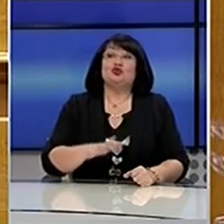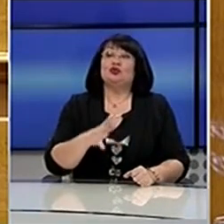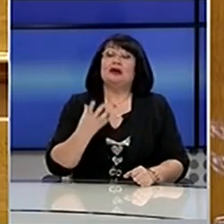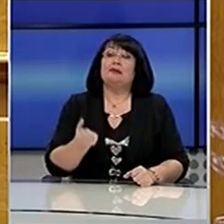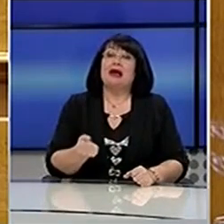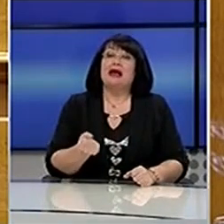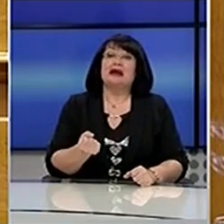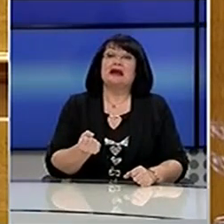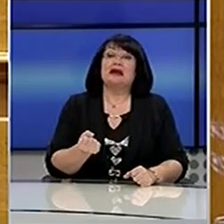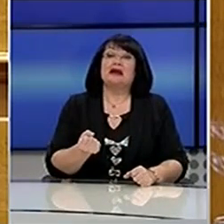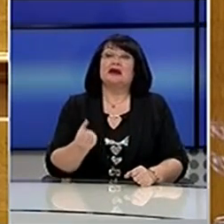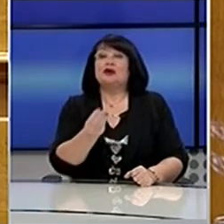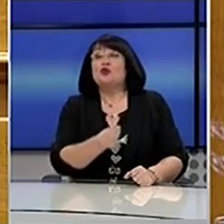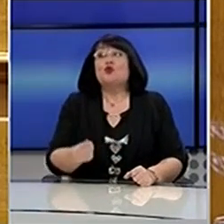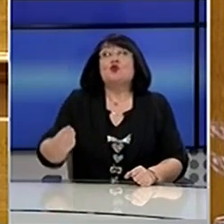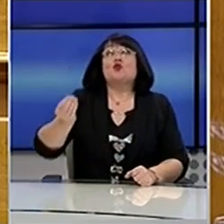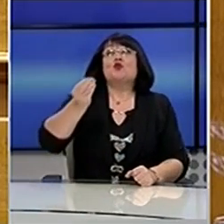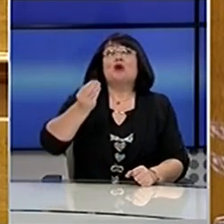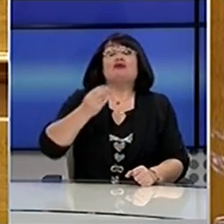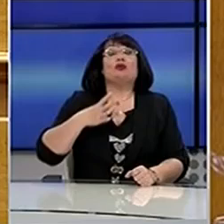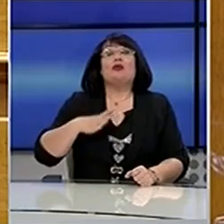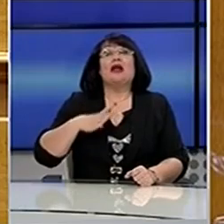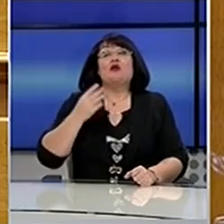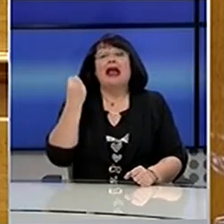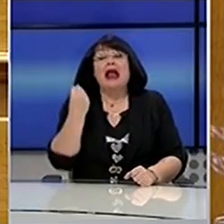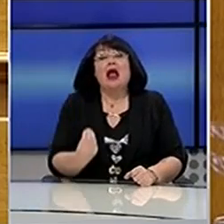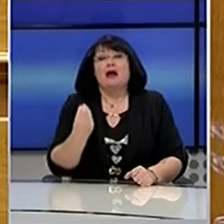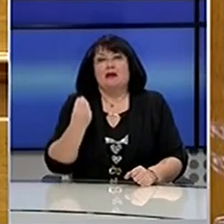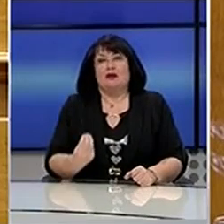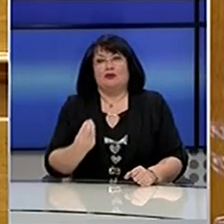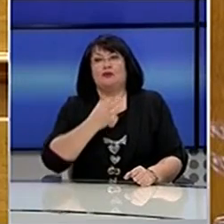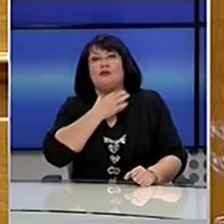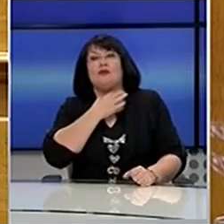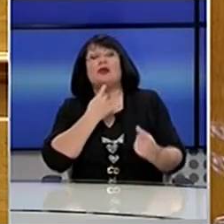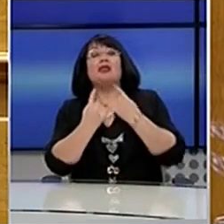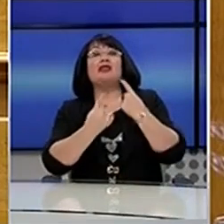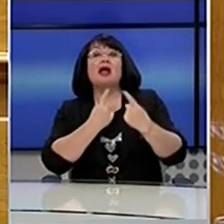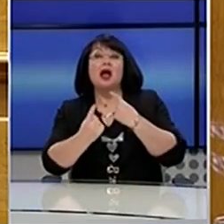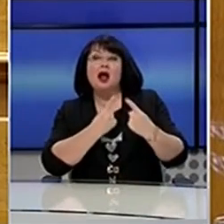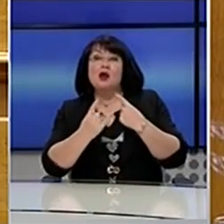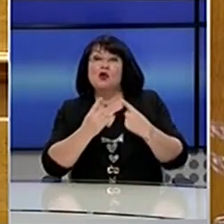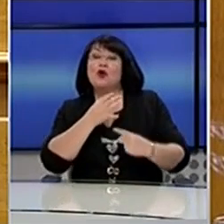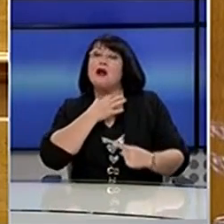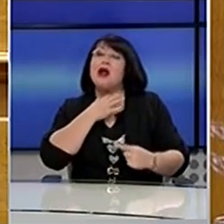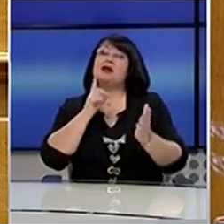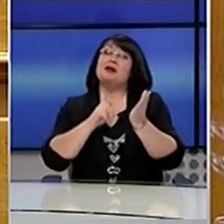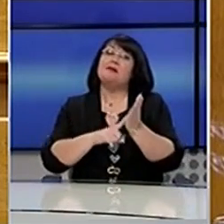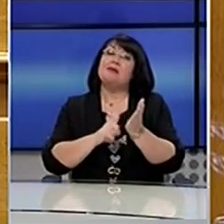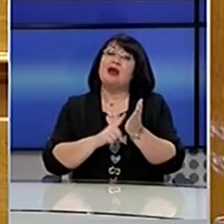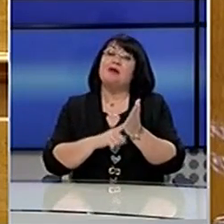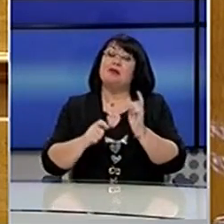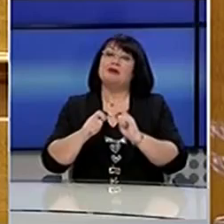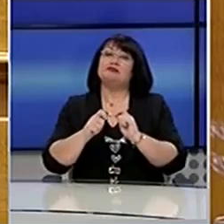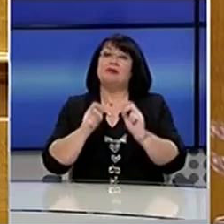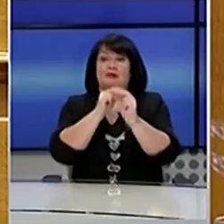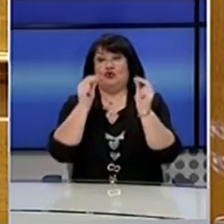υπάρχει το υπερκείμενο καλό και η ανάγκη ο διάλογος αυτός να συνοδεύεται από δημιουργικές